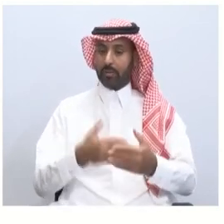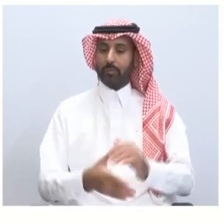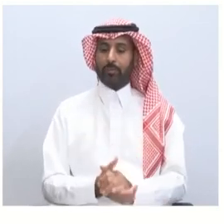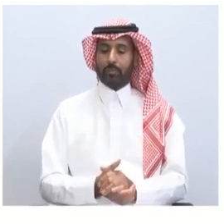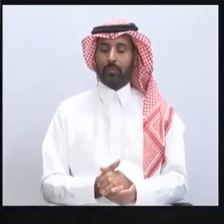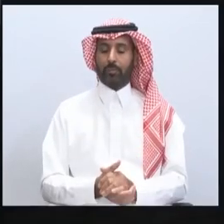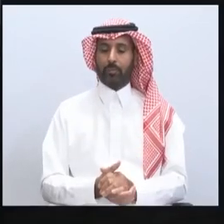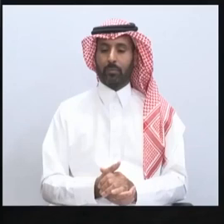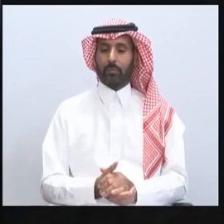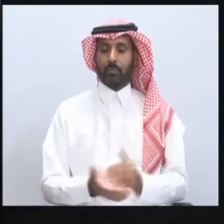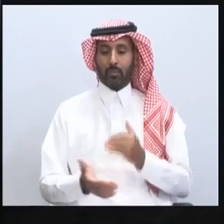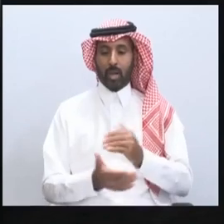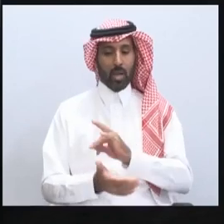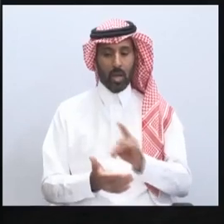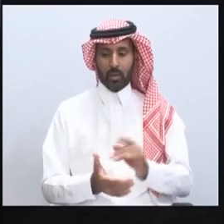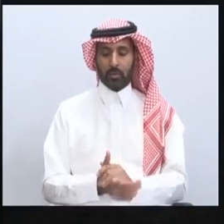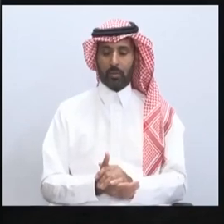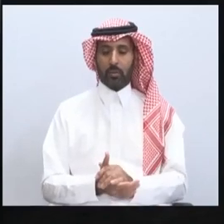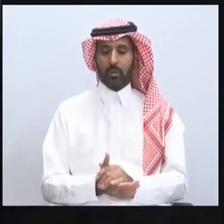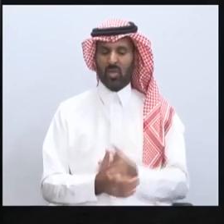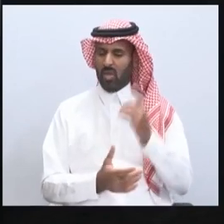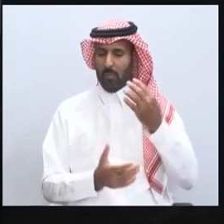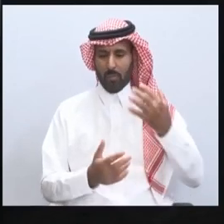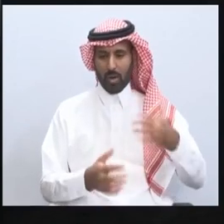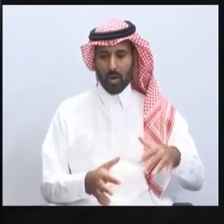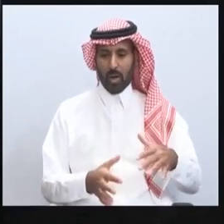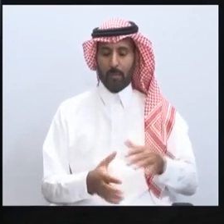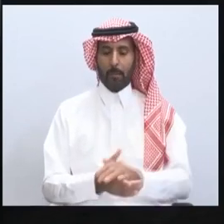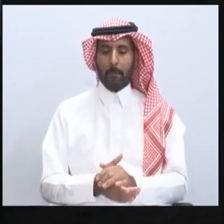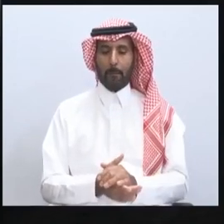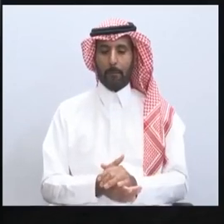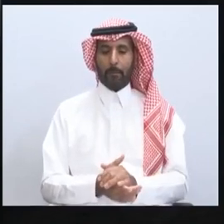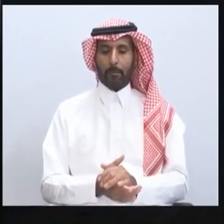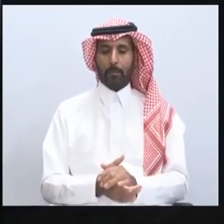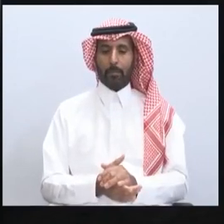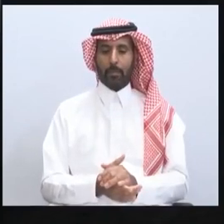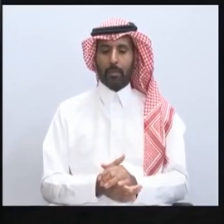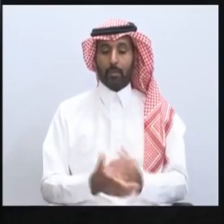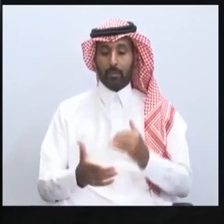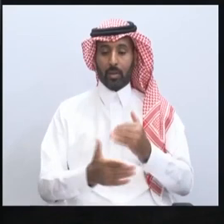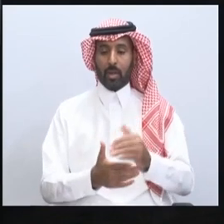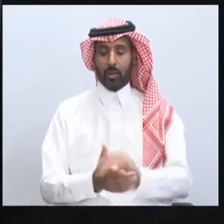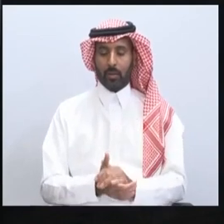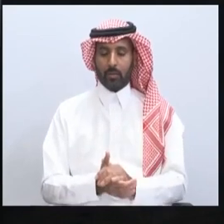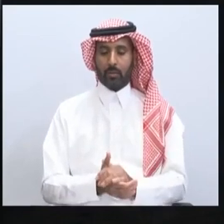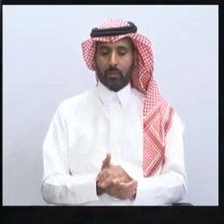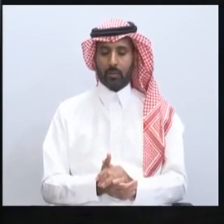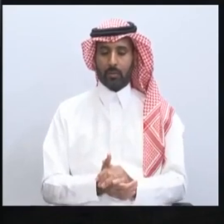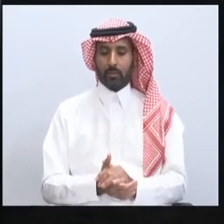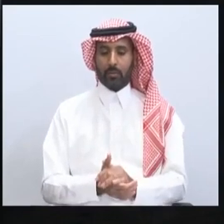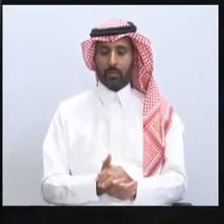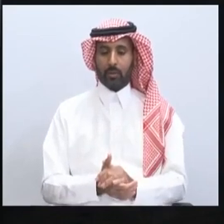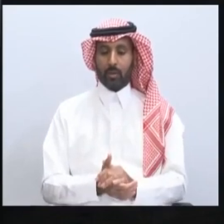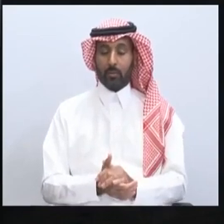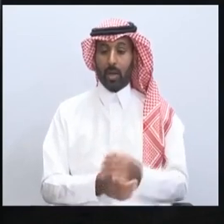اخرى ولكن خاب ظنهم وخاب مسعاهم من خلال ما